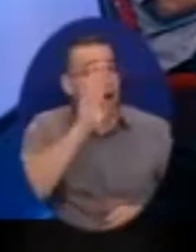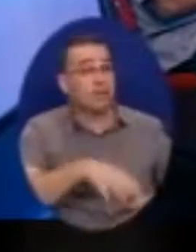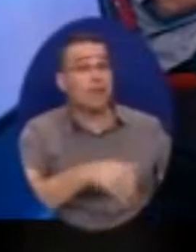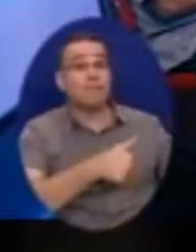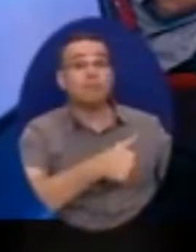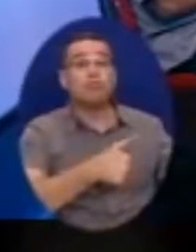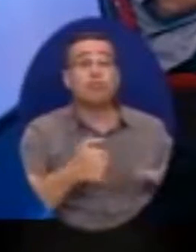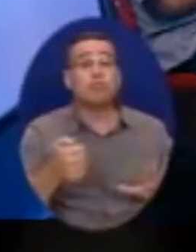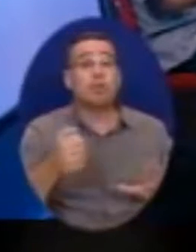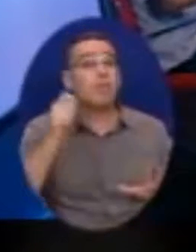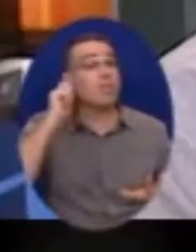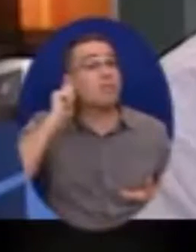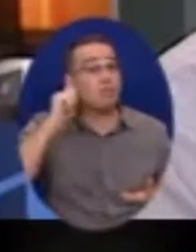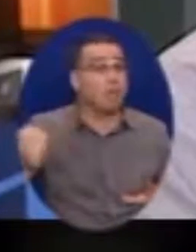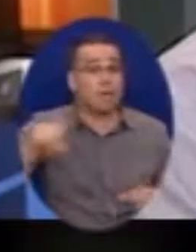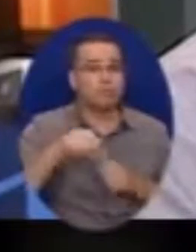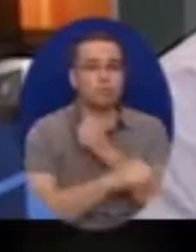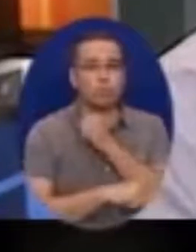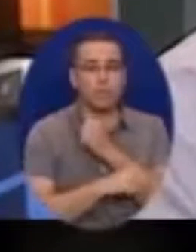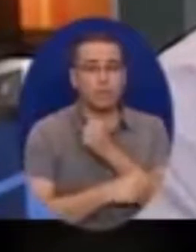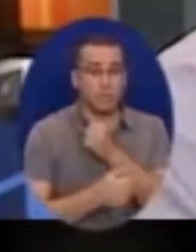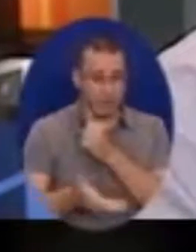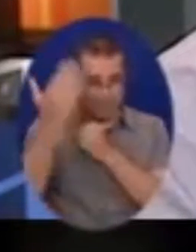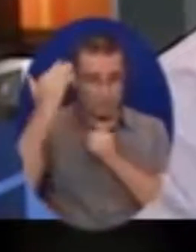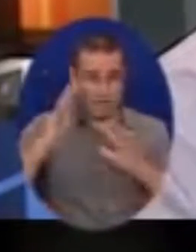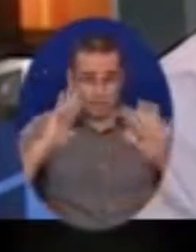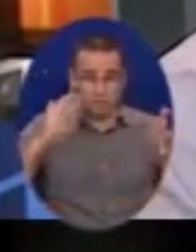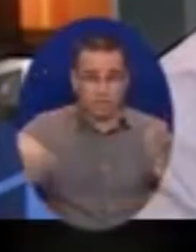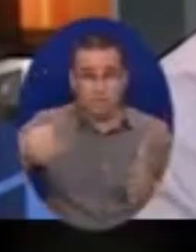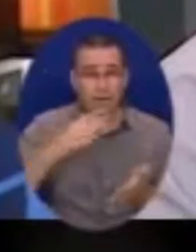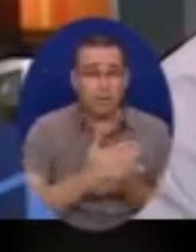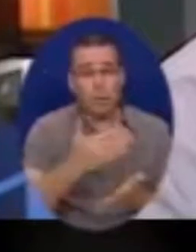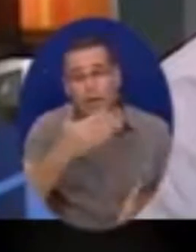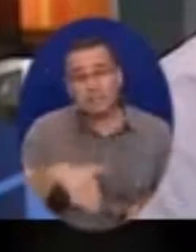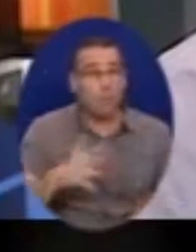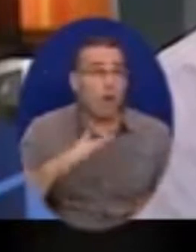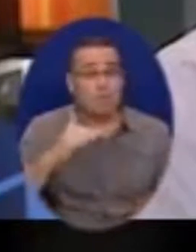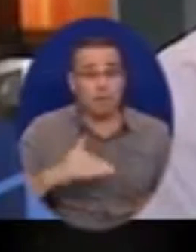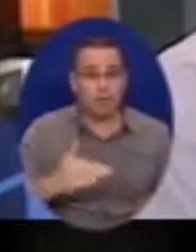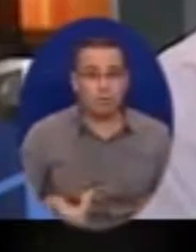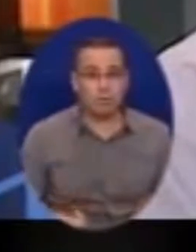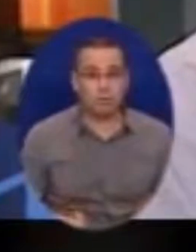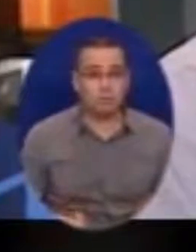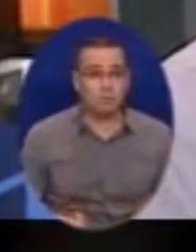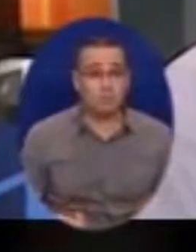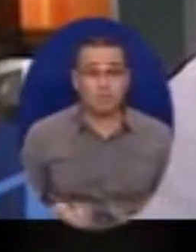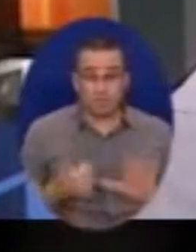סטודנטים בחברה הדרוזית. זה לפני עשור, הם היו חצי מזה, אולי אפילו פחות.